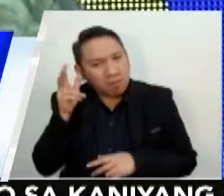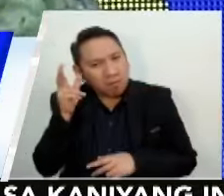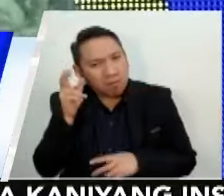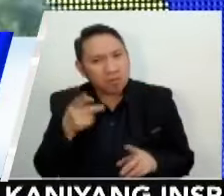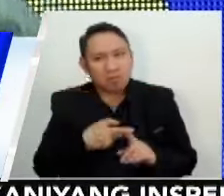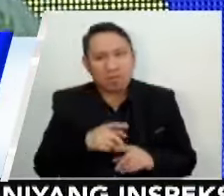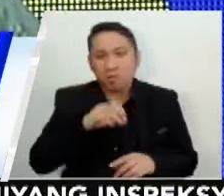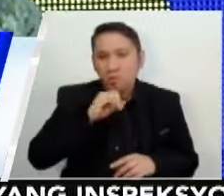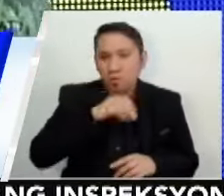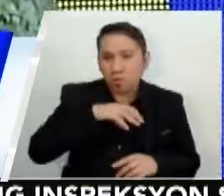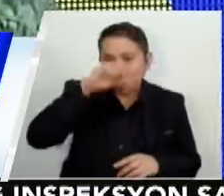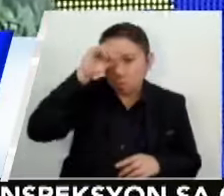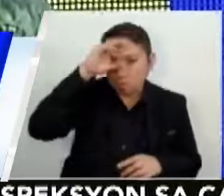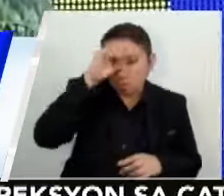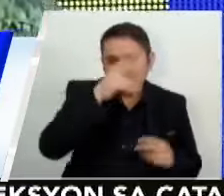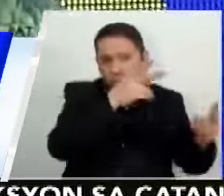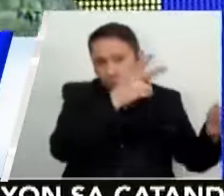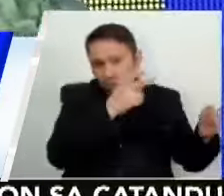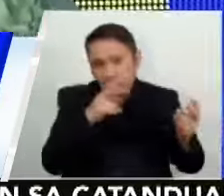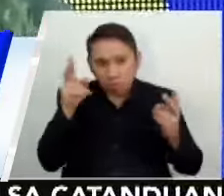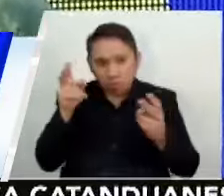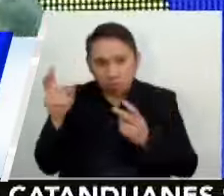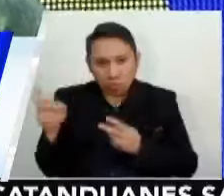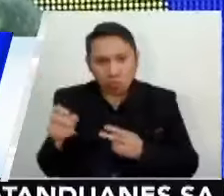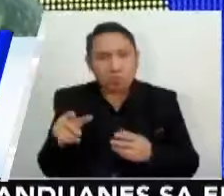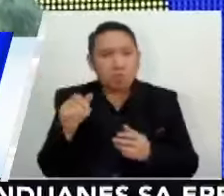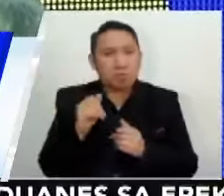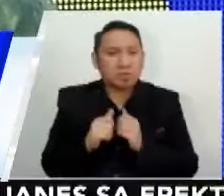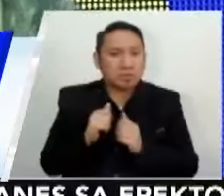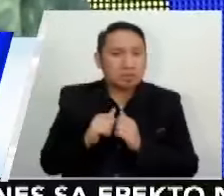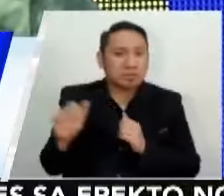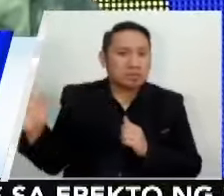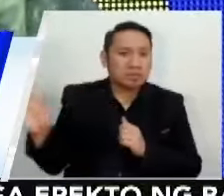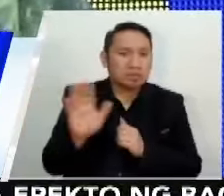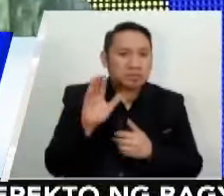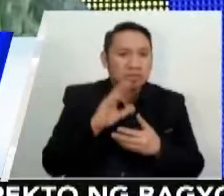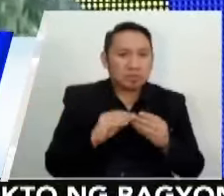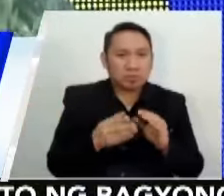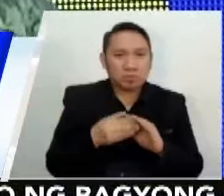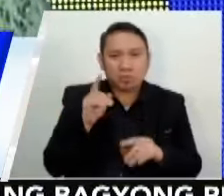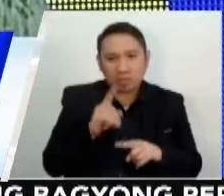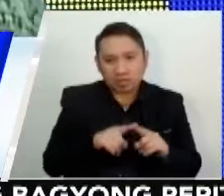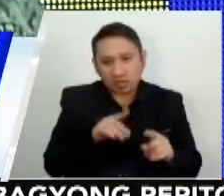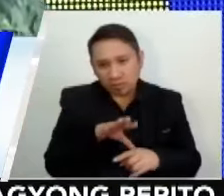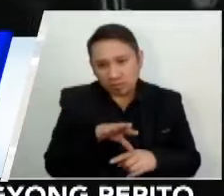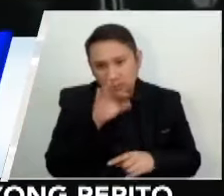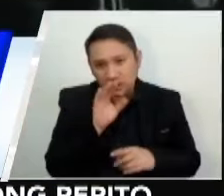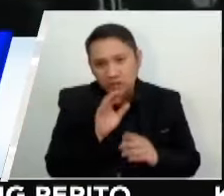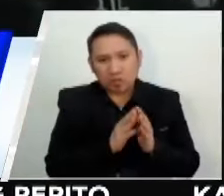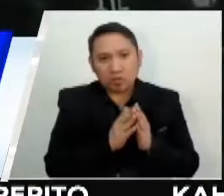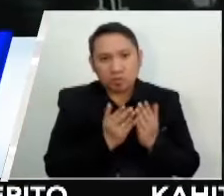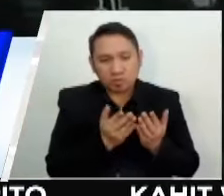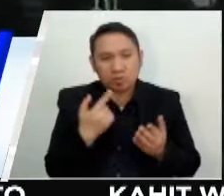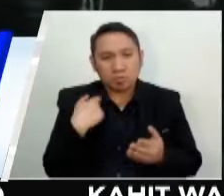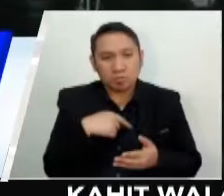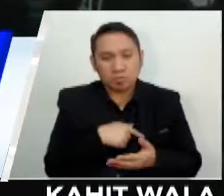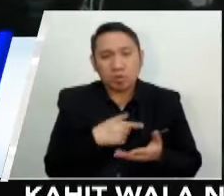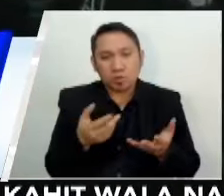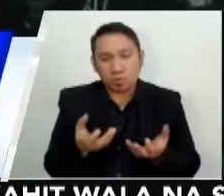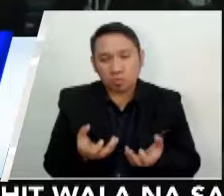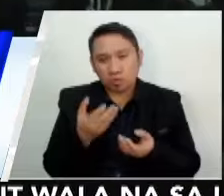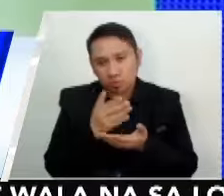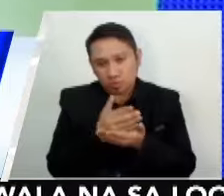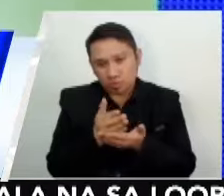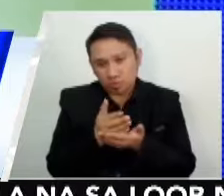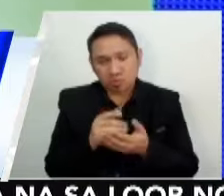parents, kinuwento nila. Yung mga pinagdaanan nila yun, hindi nyo mahanap sa libro yun. Kaya gusto namin maikwento. Happy raw ang